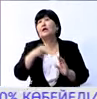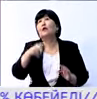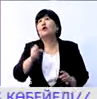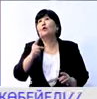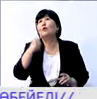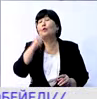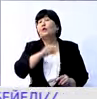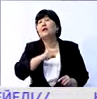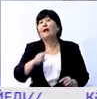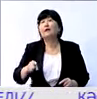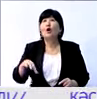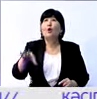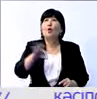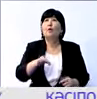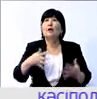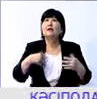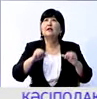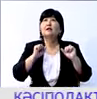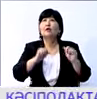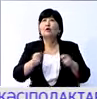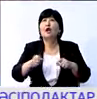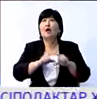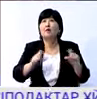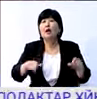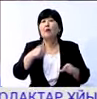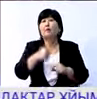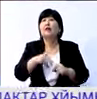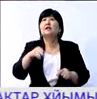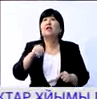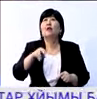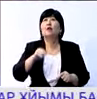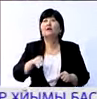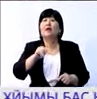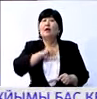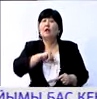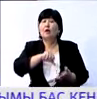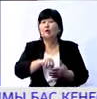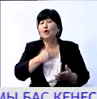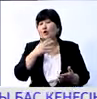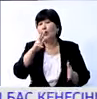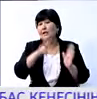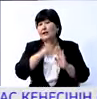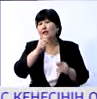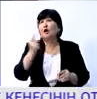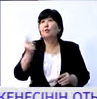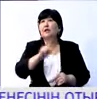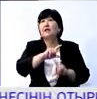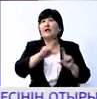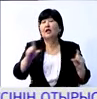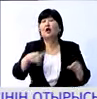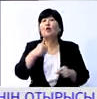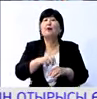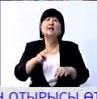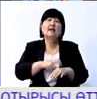2008-2011 жылдар аралығында облыстық денсаулық сақтау басқармасында бас терапевт лауазымында болса, соңғы 8 жылдан бері 1-ші емхананың